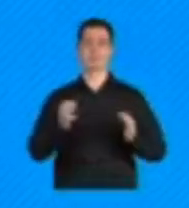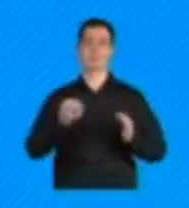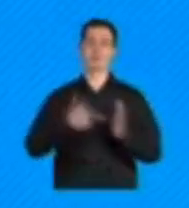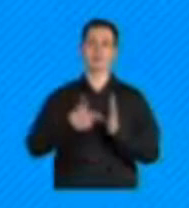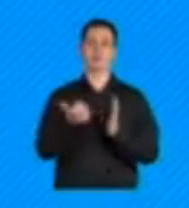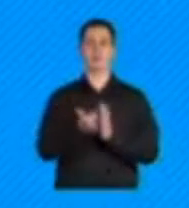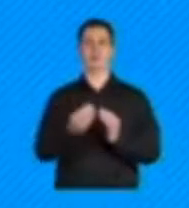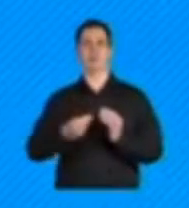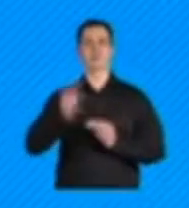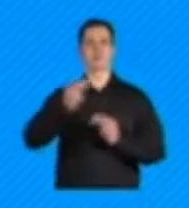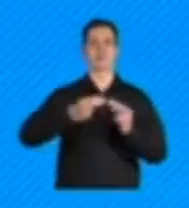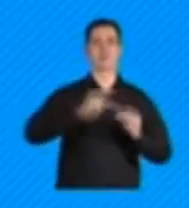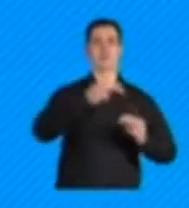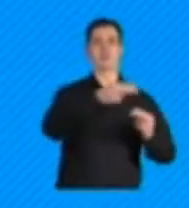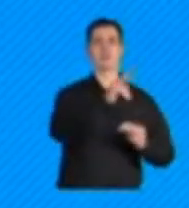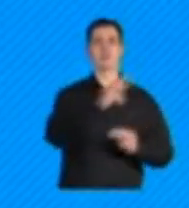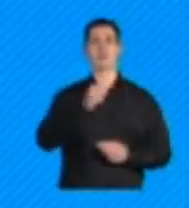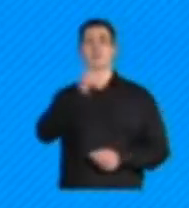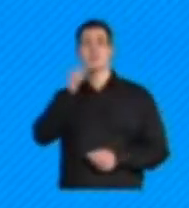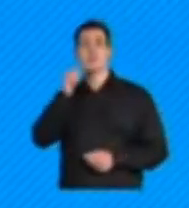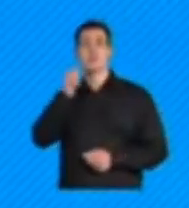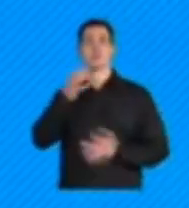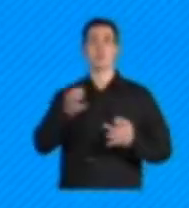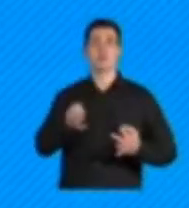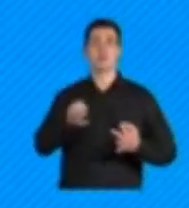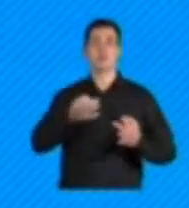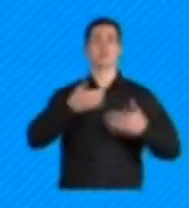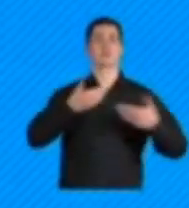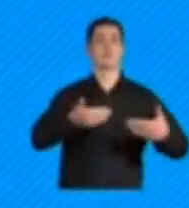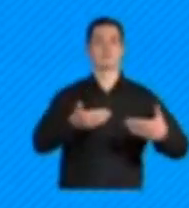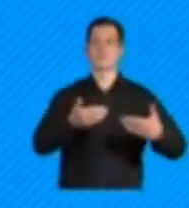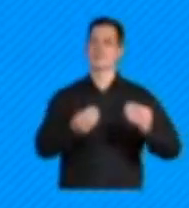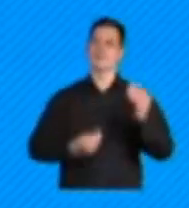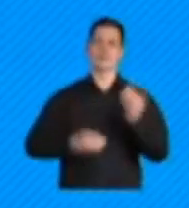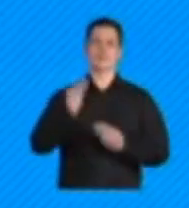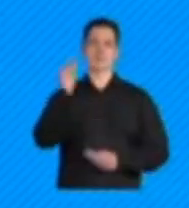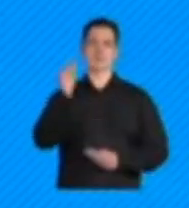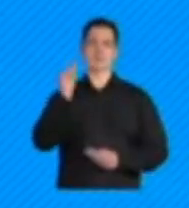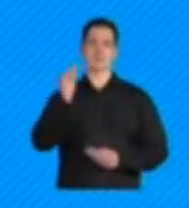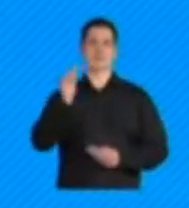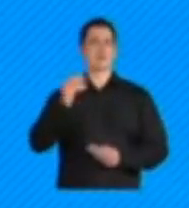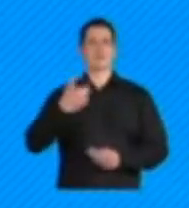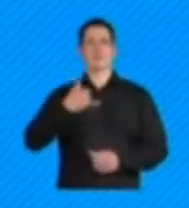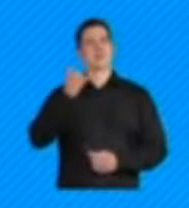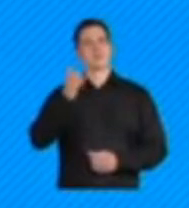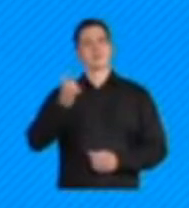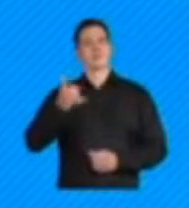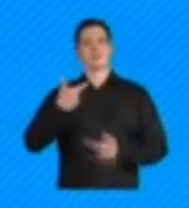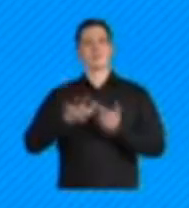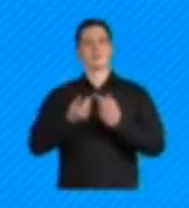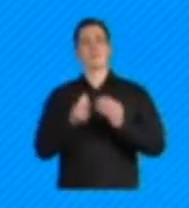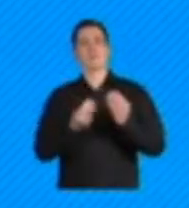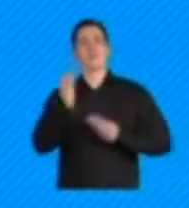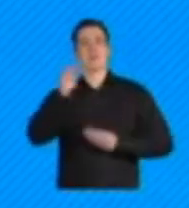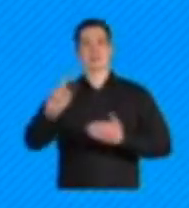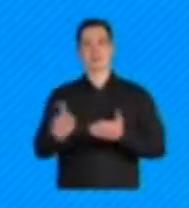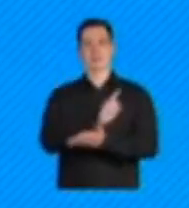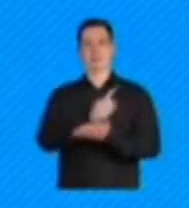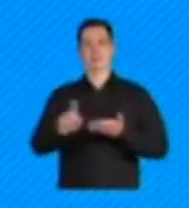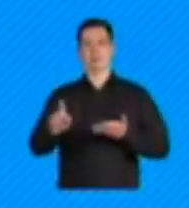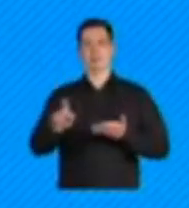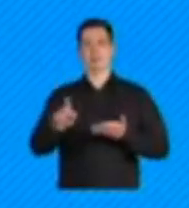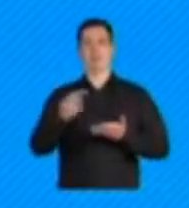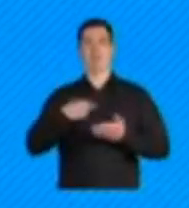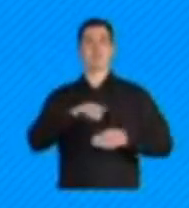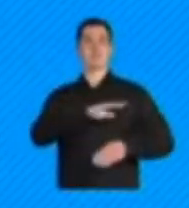niż wczoraj, wczoraj była większa niż przedwczoraj i nie chcemy prowadzić do zwiększenia ryzyka na skutek tego, że